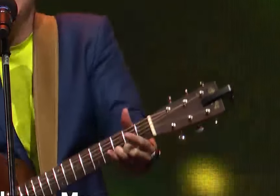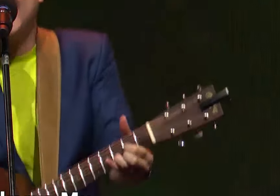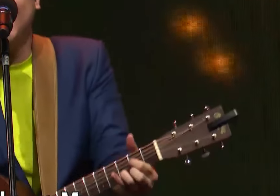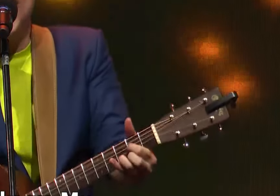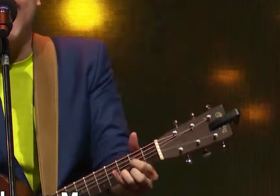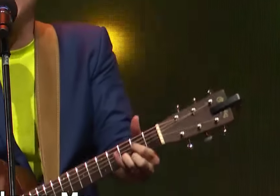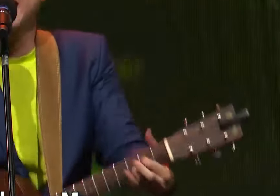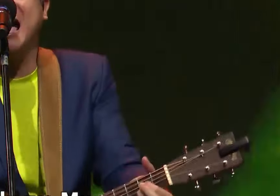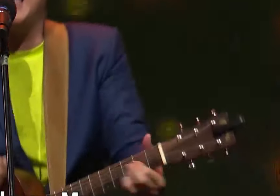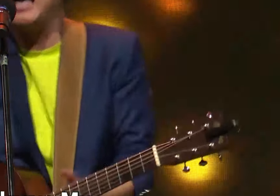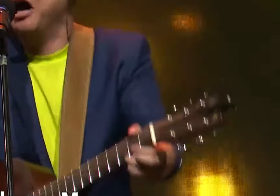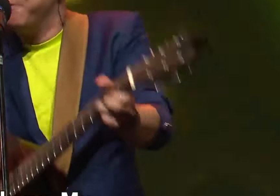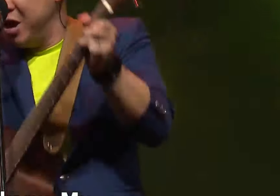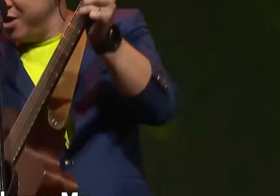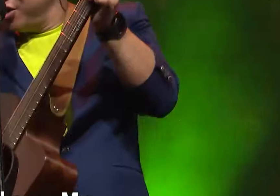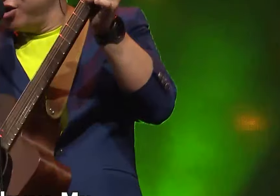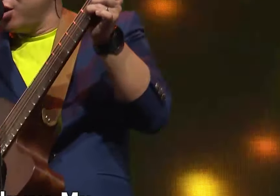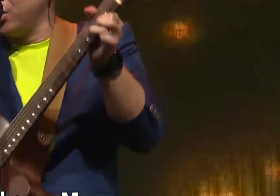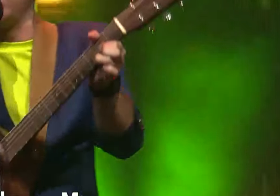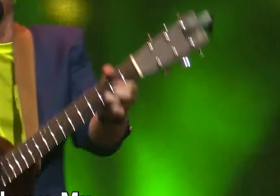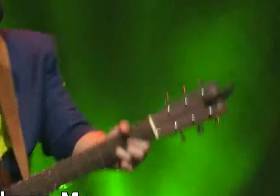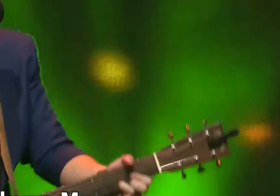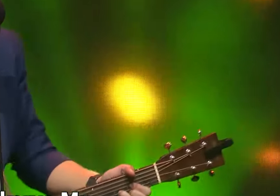beritakan karyamu.